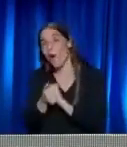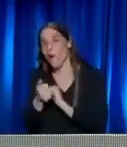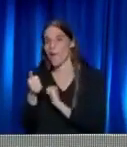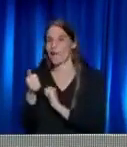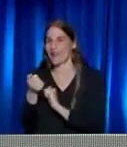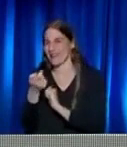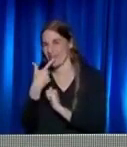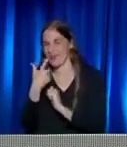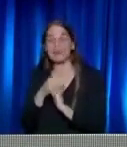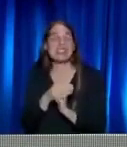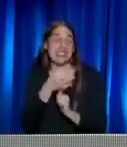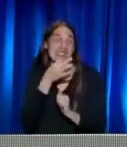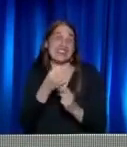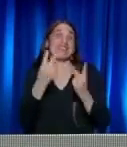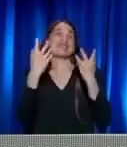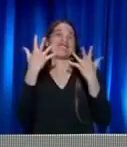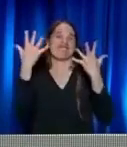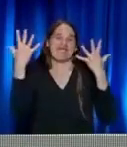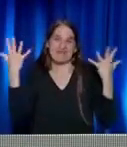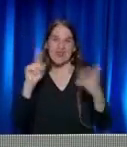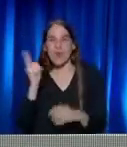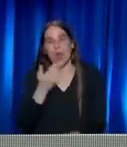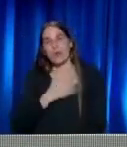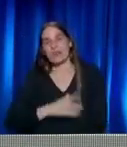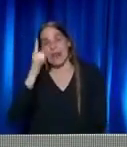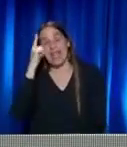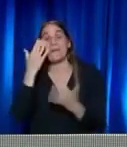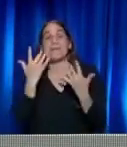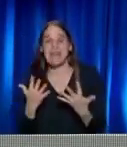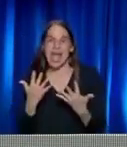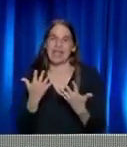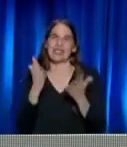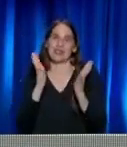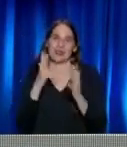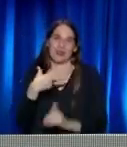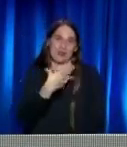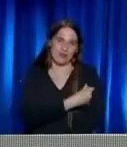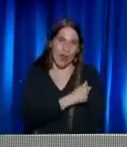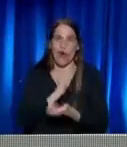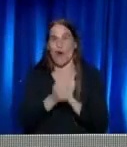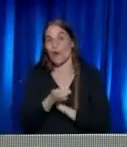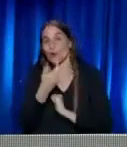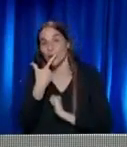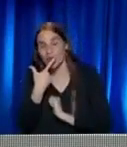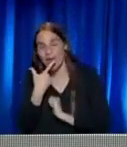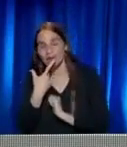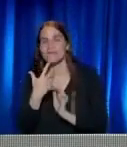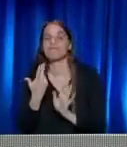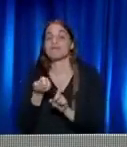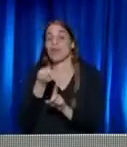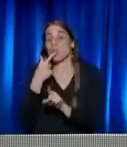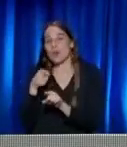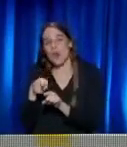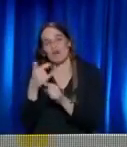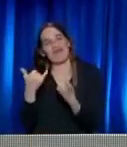זה באמת שאלת המאה, וכולנו מאוד מאוד רוצים לדעת מתי יהיה חיסון או תרופה. תרופות